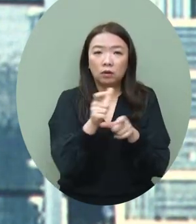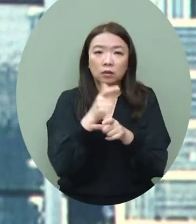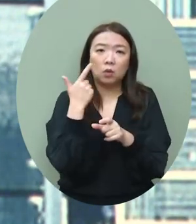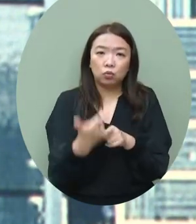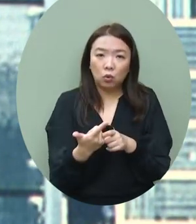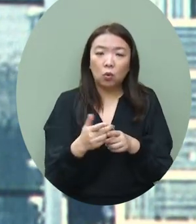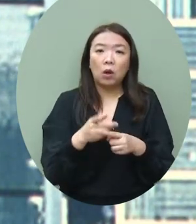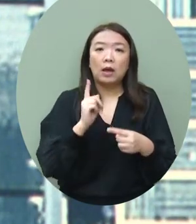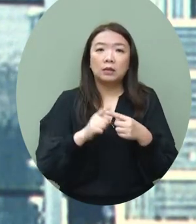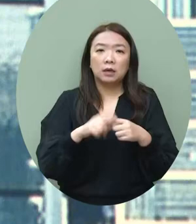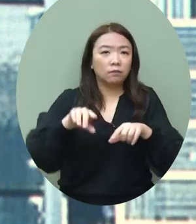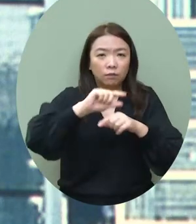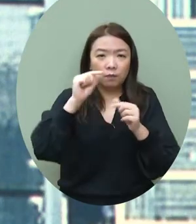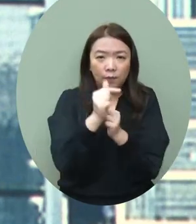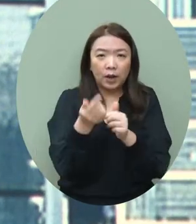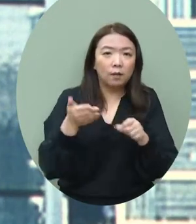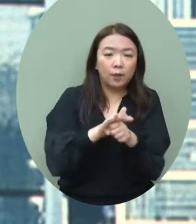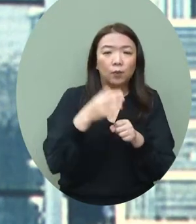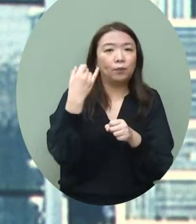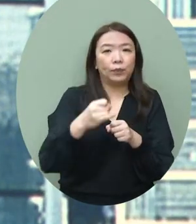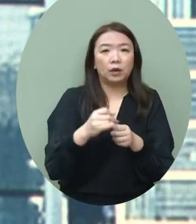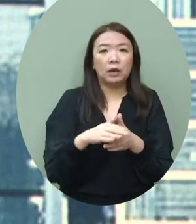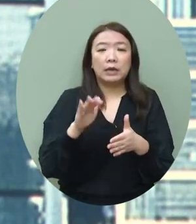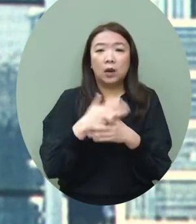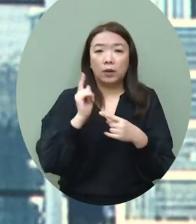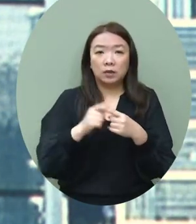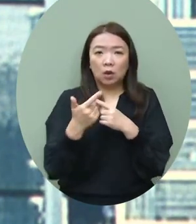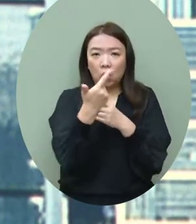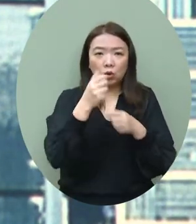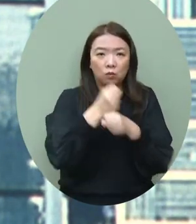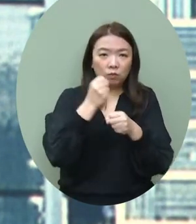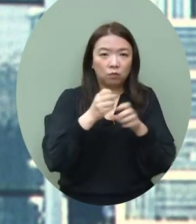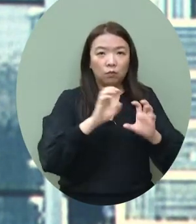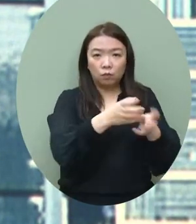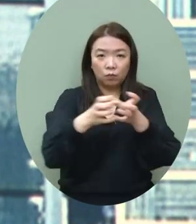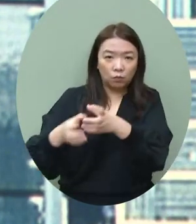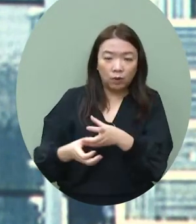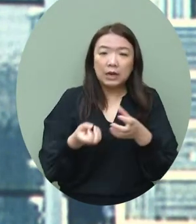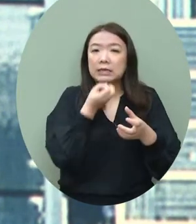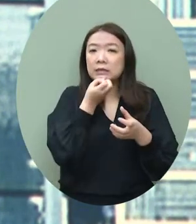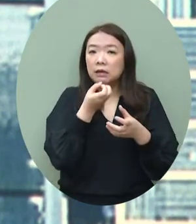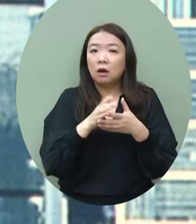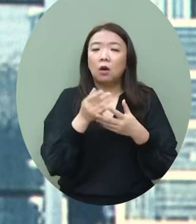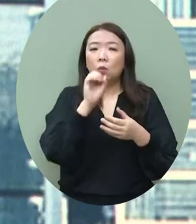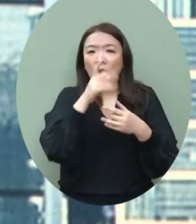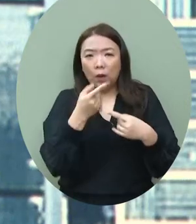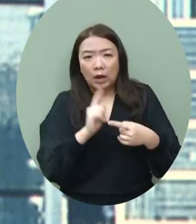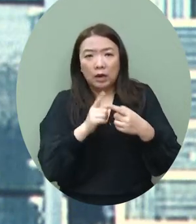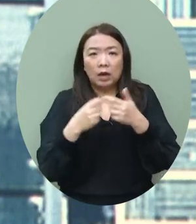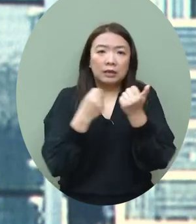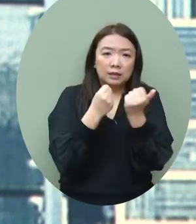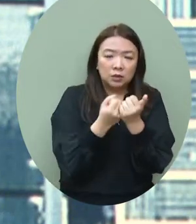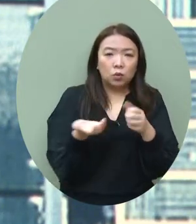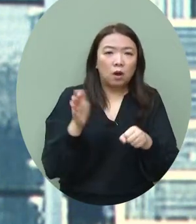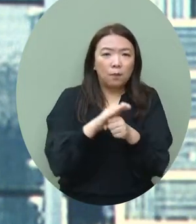係難以可以完全可以彌補得到。事實上，越嚟越多業界嘅聲音咧，就係與其又要支援啊補